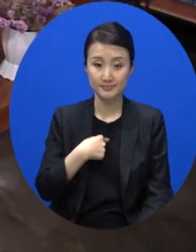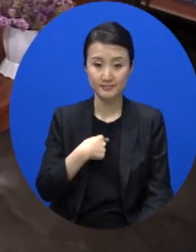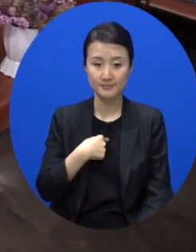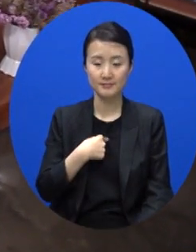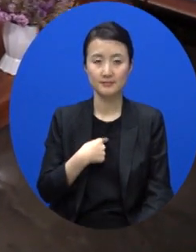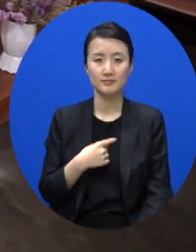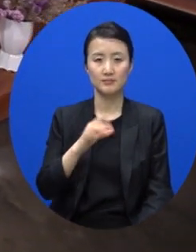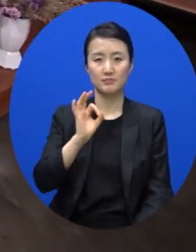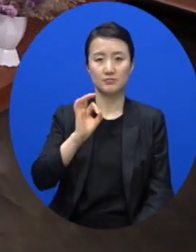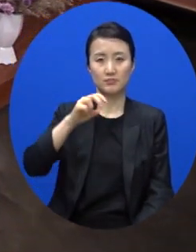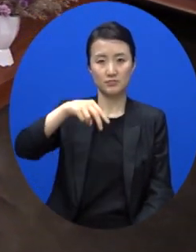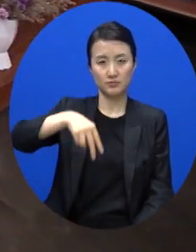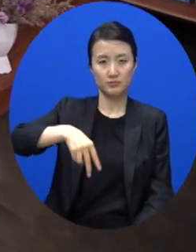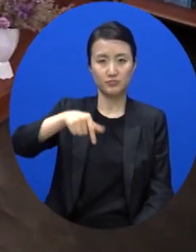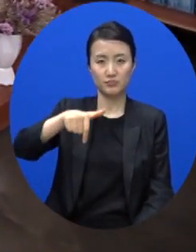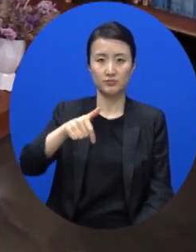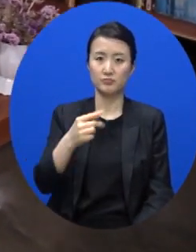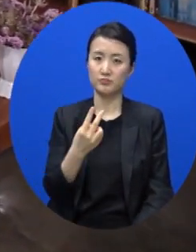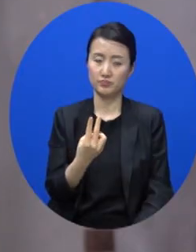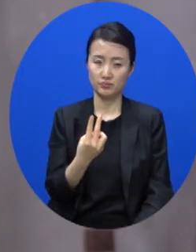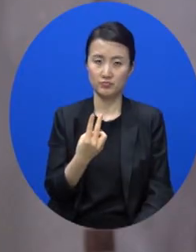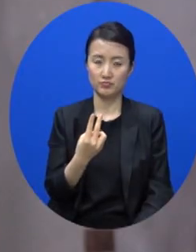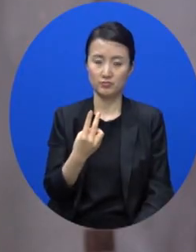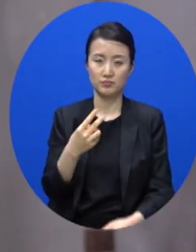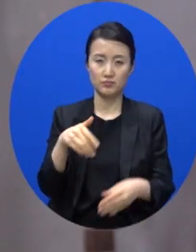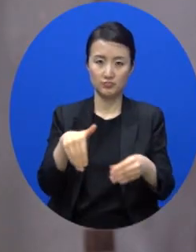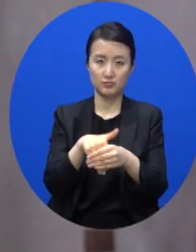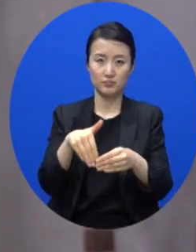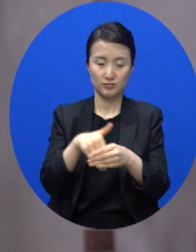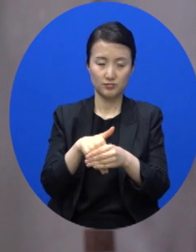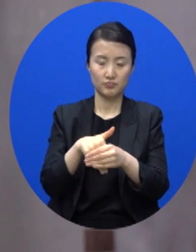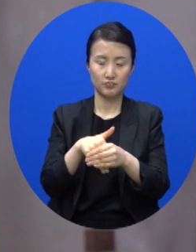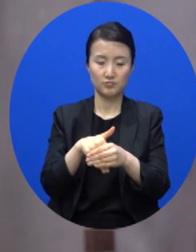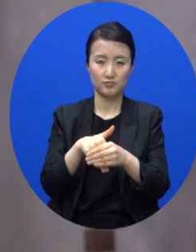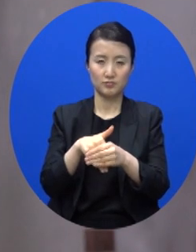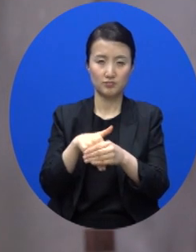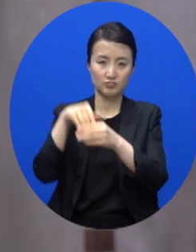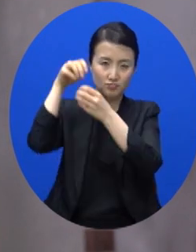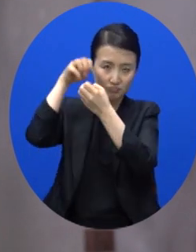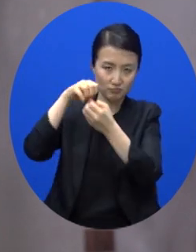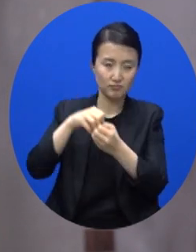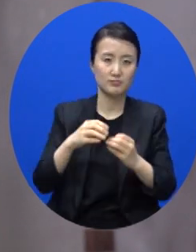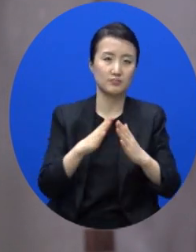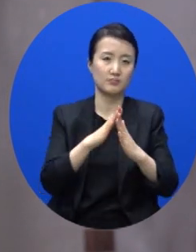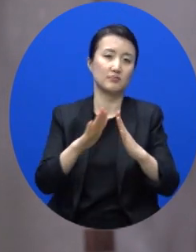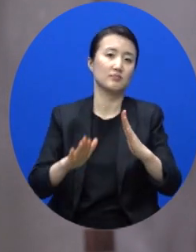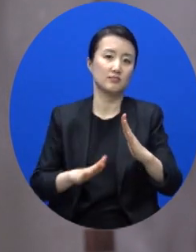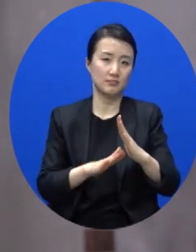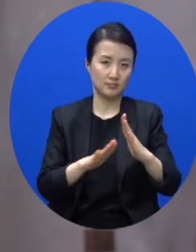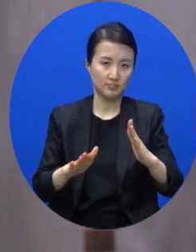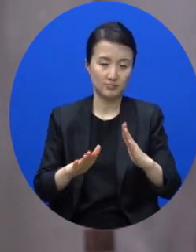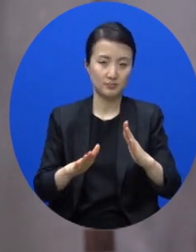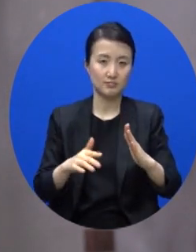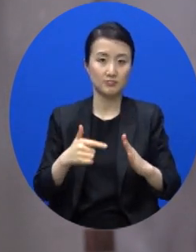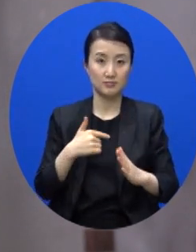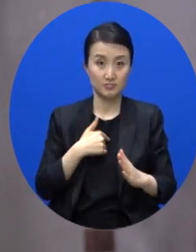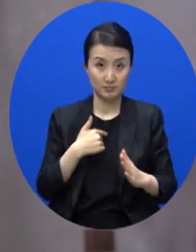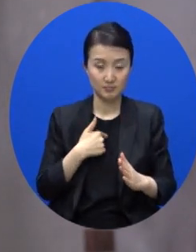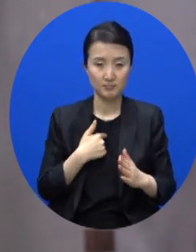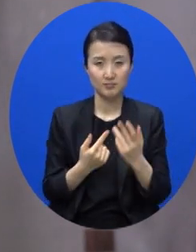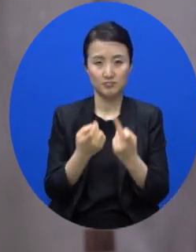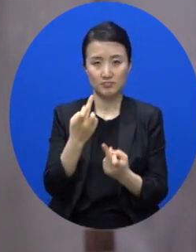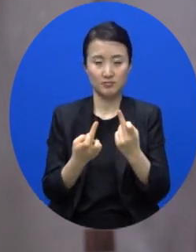유교적 가풍의 집안에서 6형제 중 다섯 번째